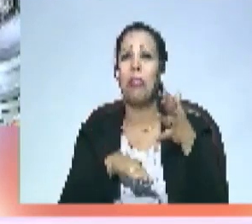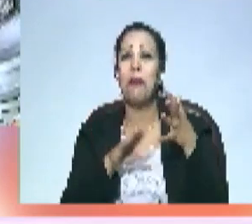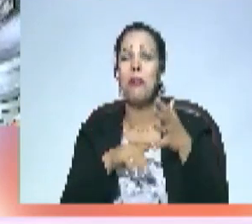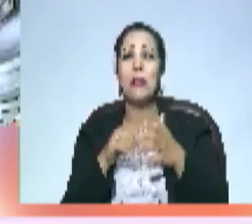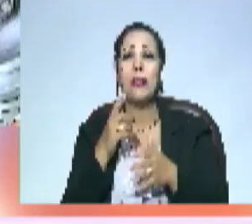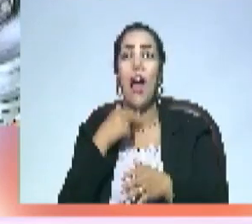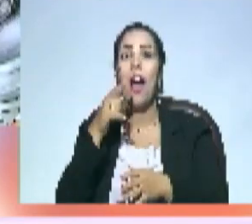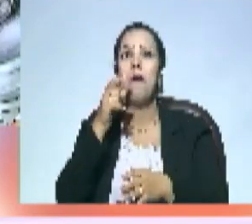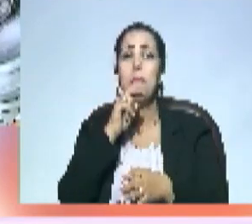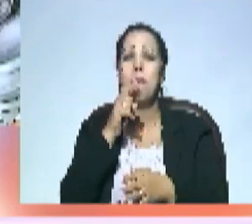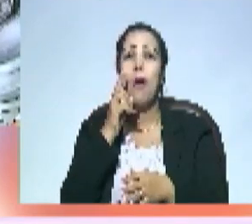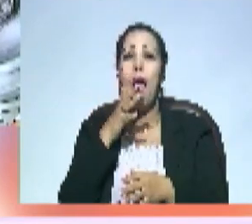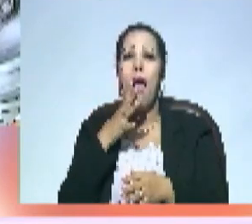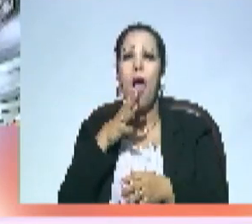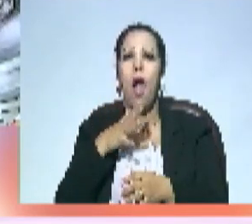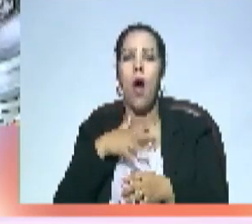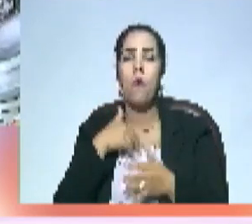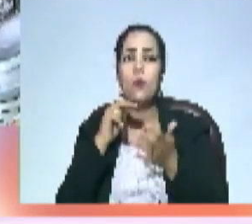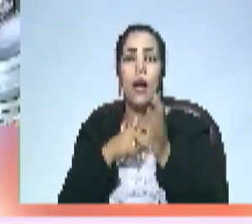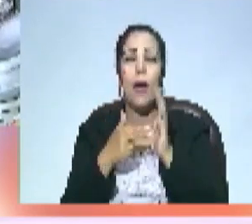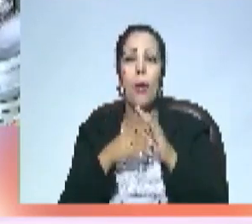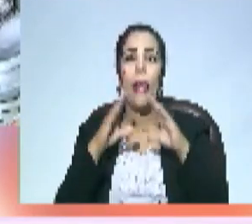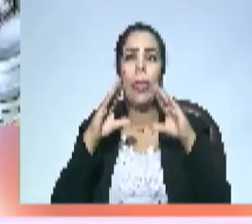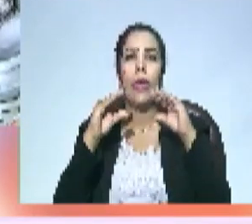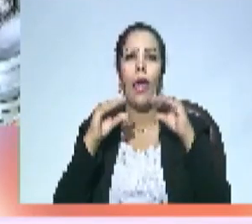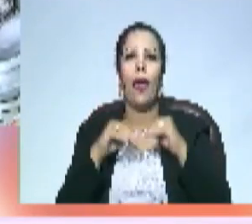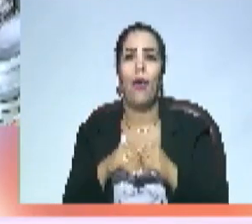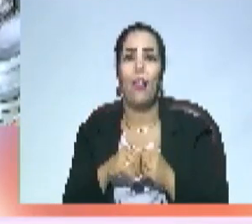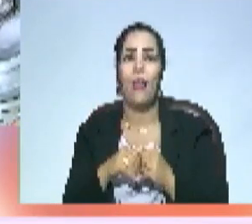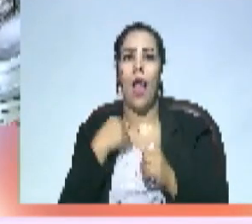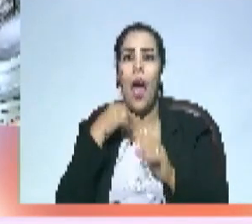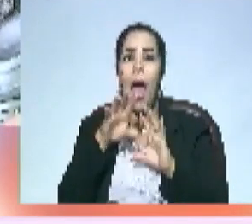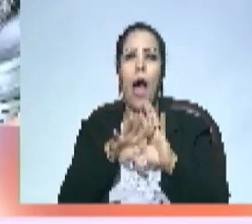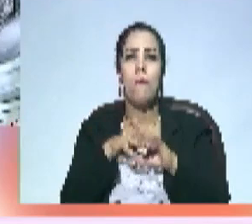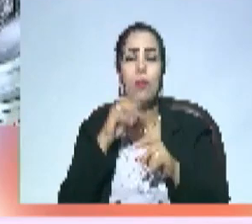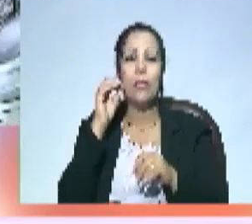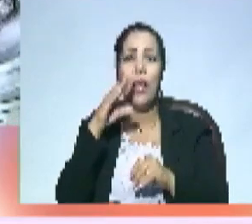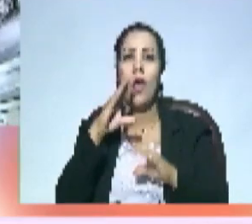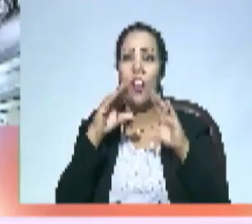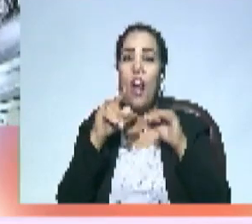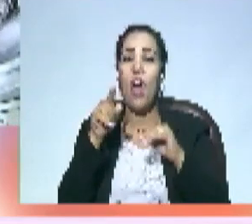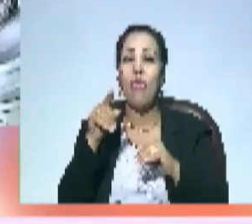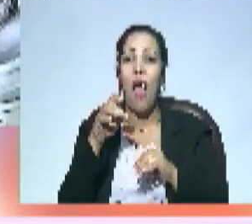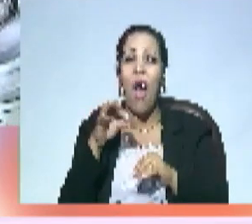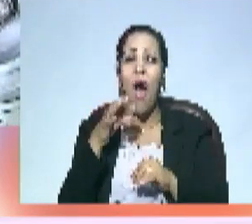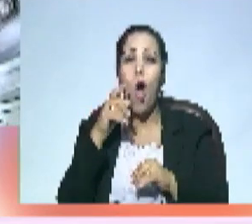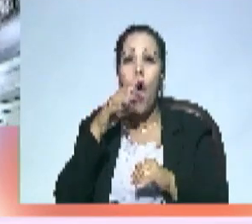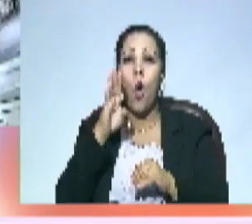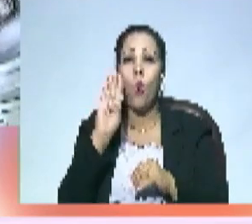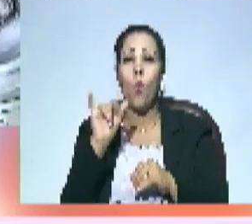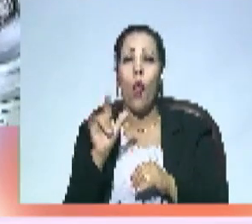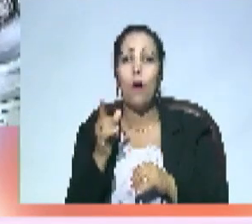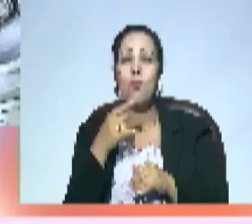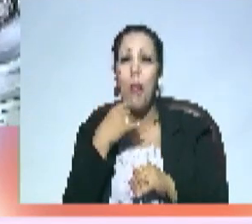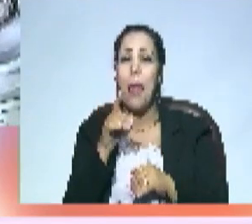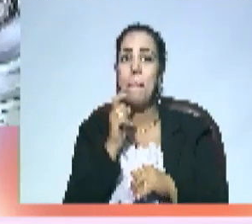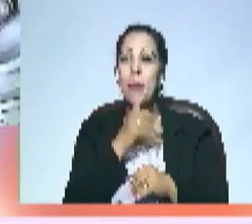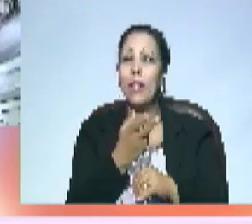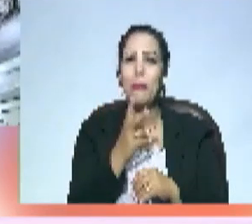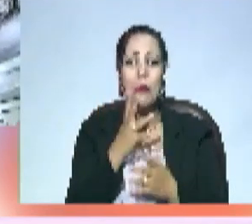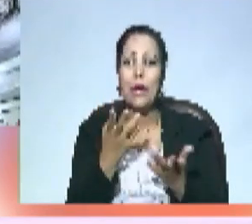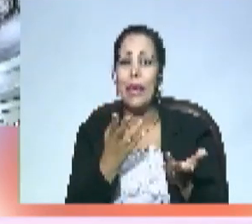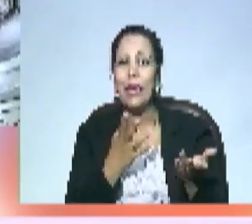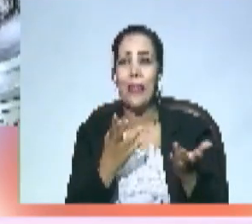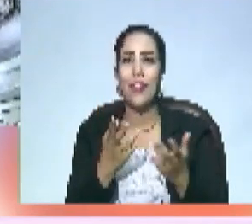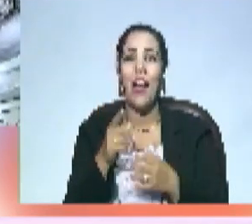عايزه اعرف ازاي اعمل كيكه كيكه طب انت كرولس ولا انت مين بس انت مين بقى